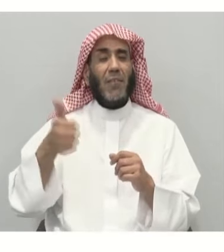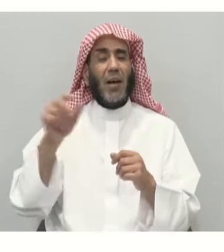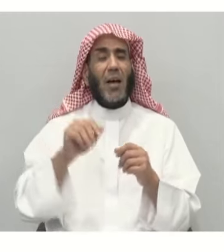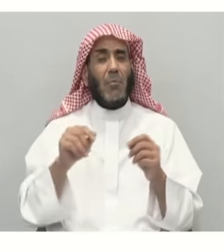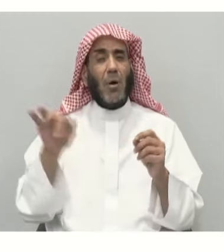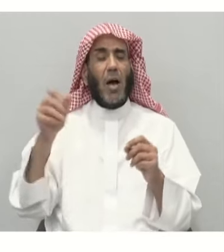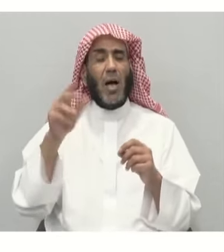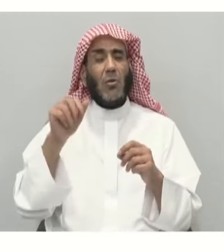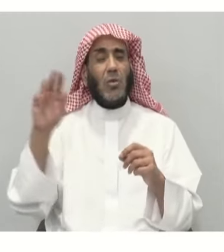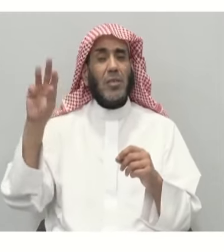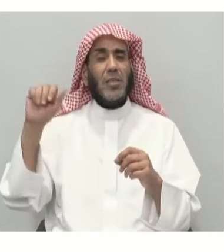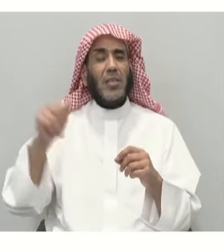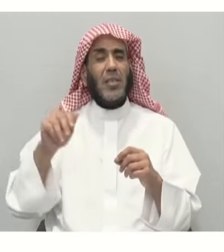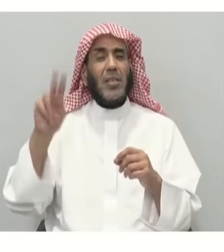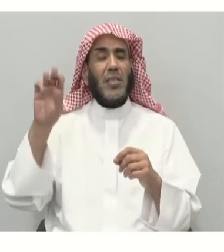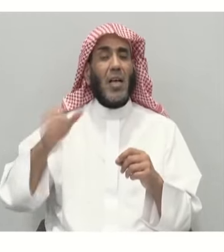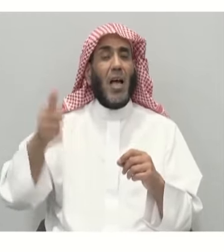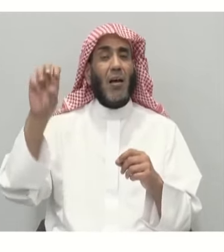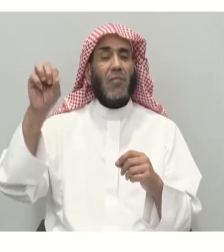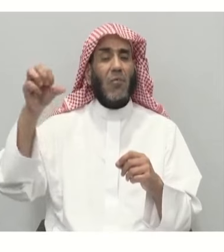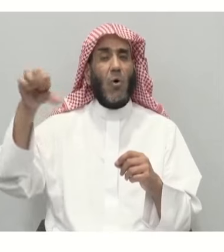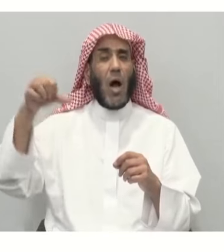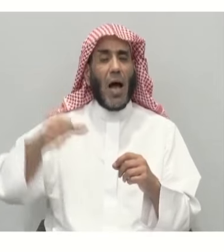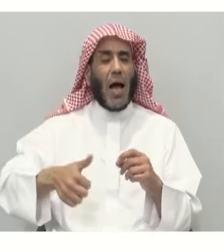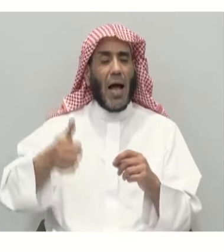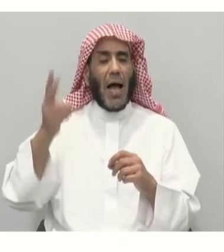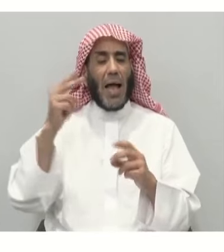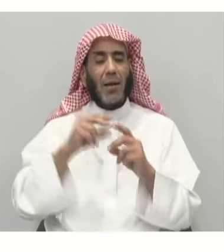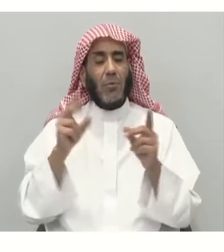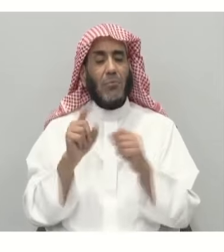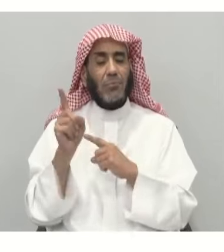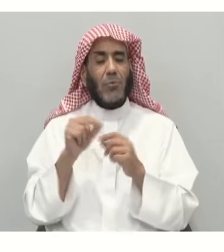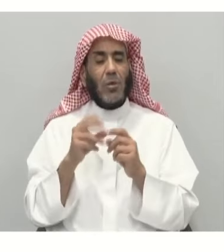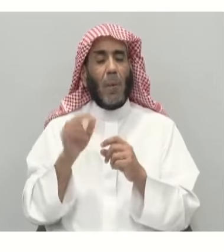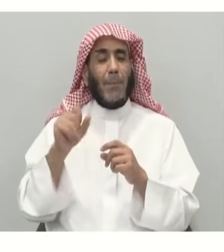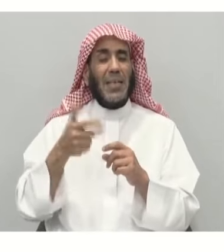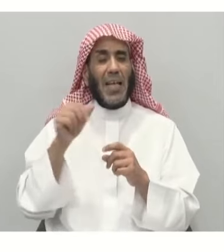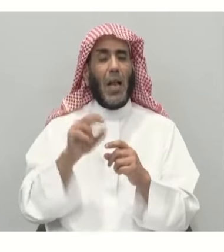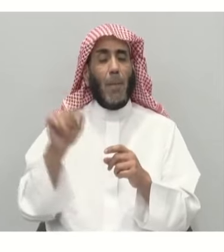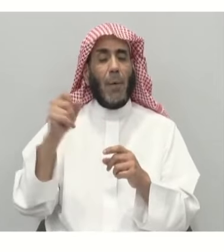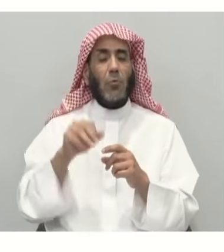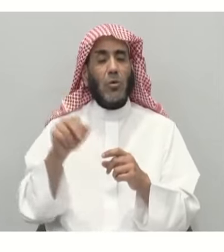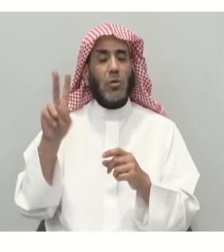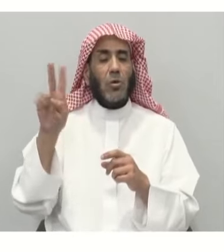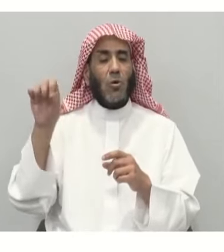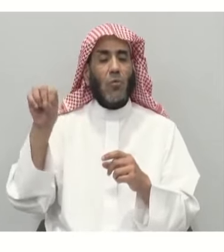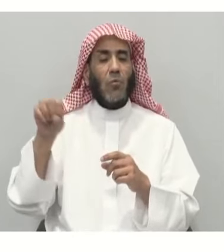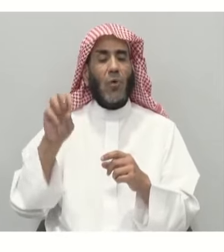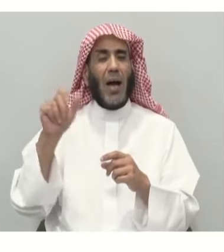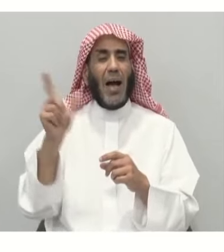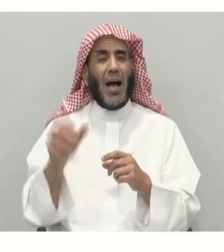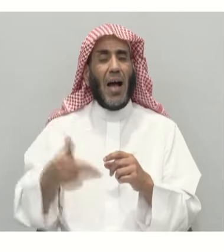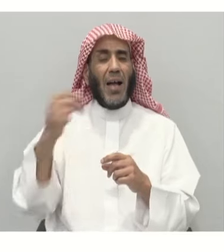وسعيد تكافؤا واضحا وهكذا تكتب ما زال محمود كفا تلاحظ